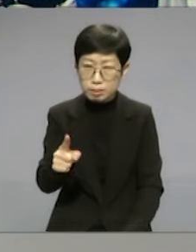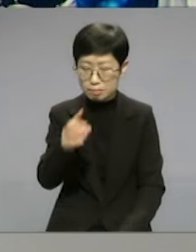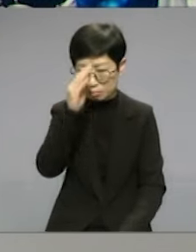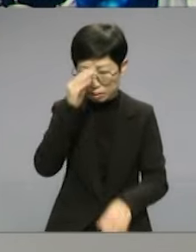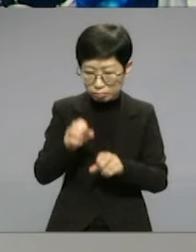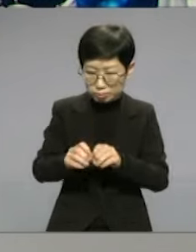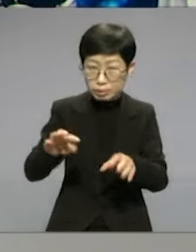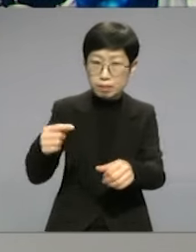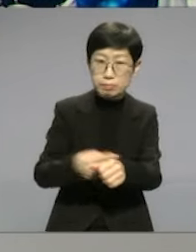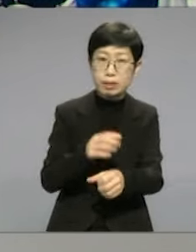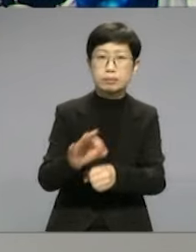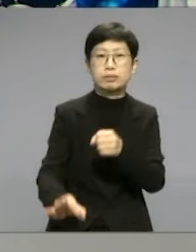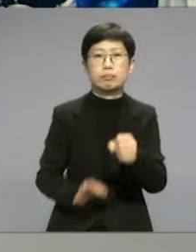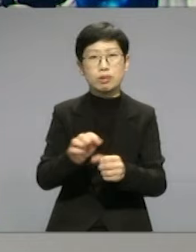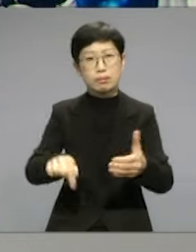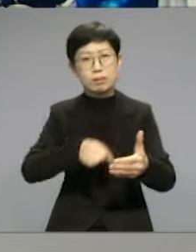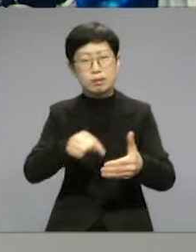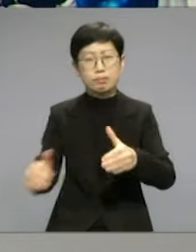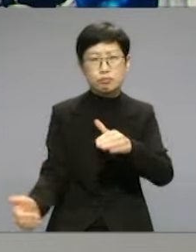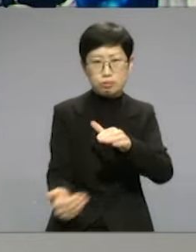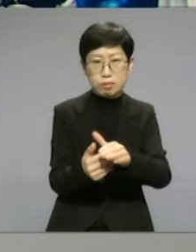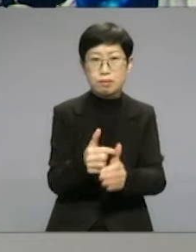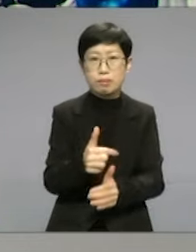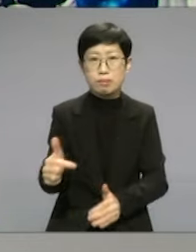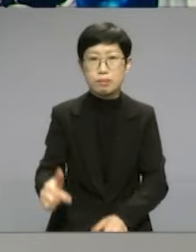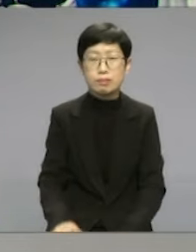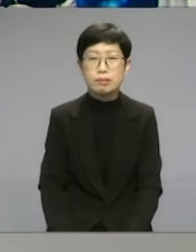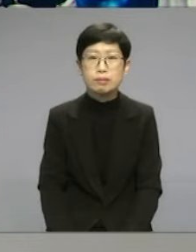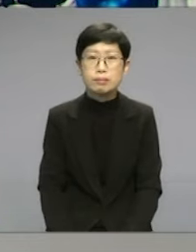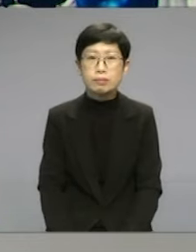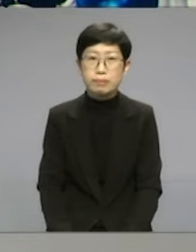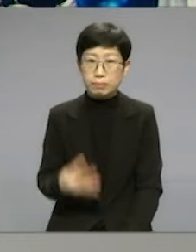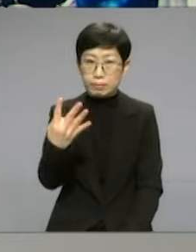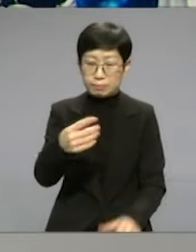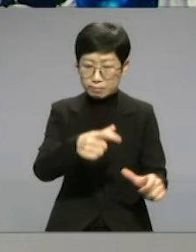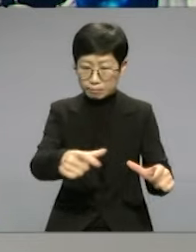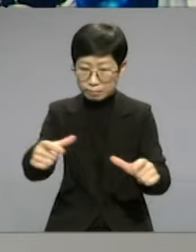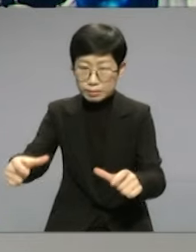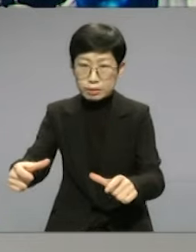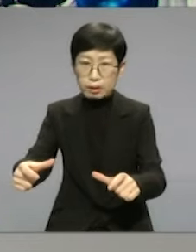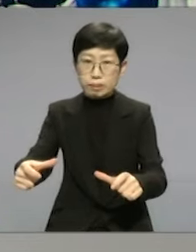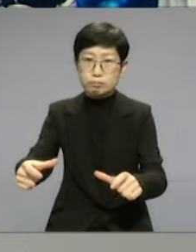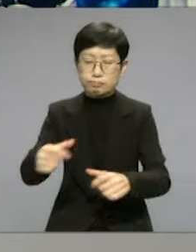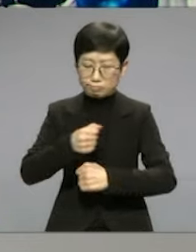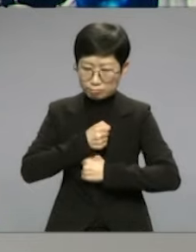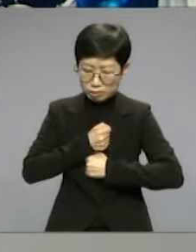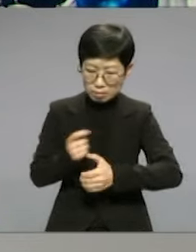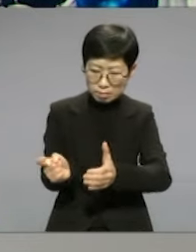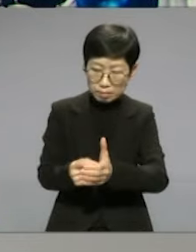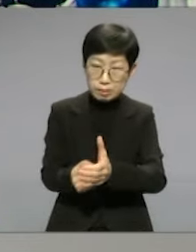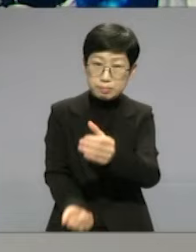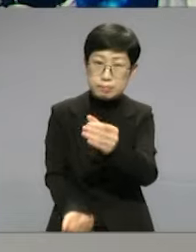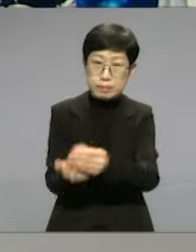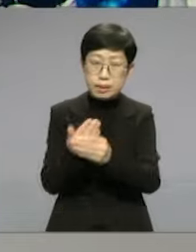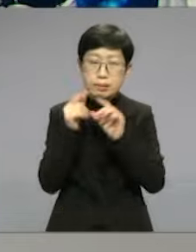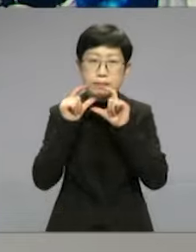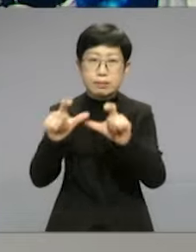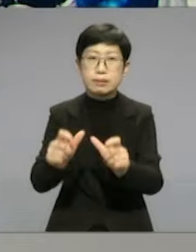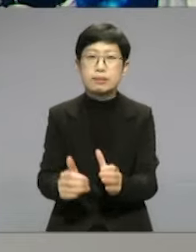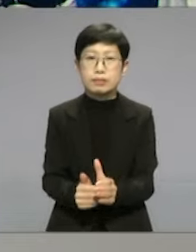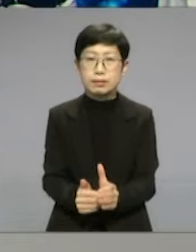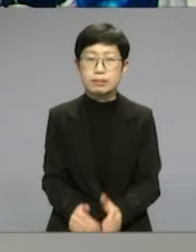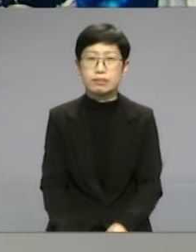사이 최고치를 기록하고 있기 때문인데, 보건당국은 4개 주의 공중보건 비상사태를